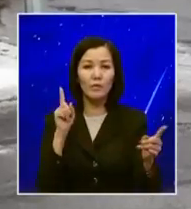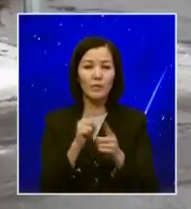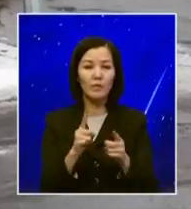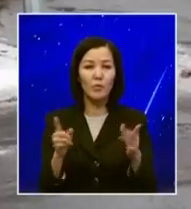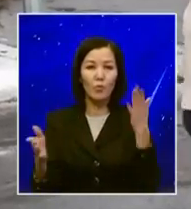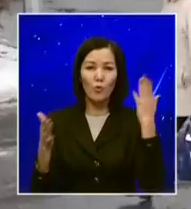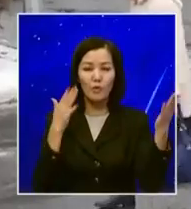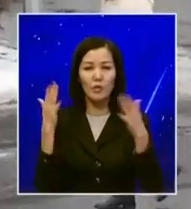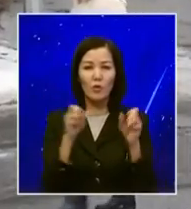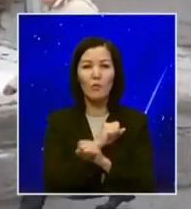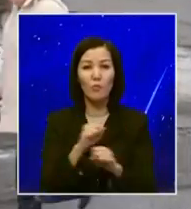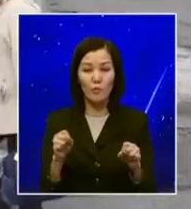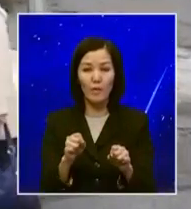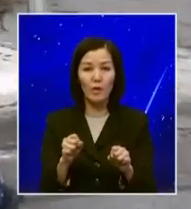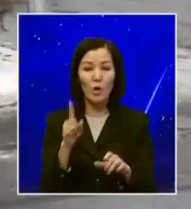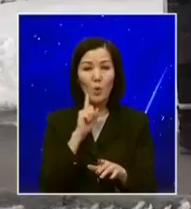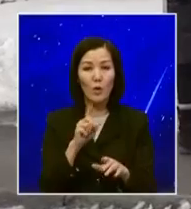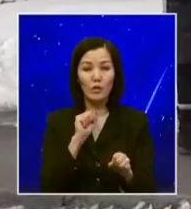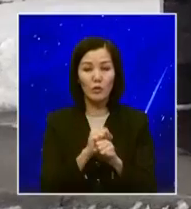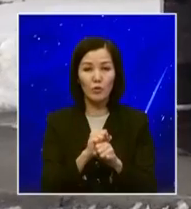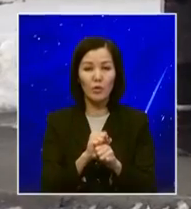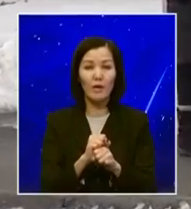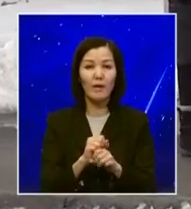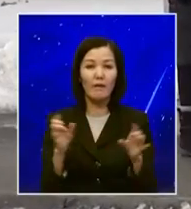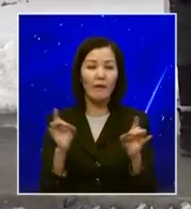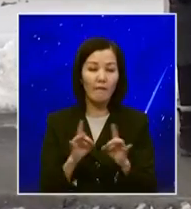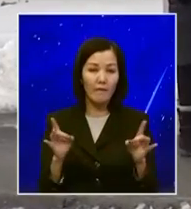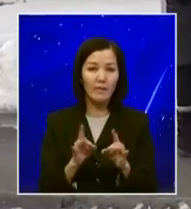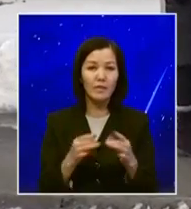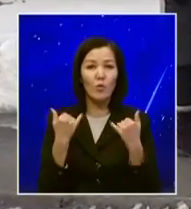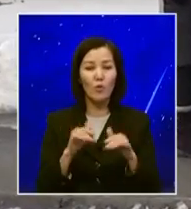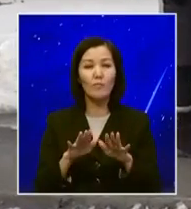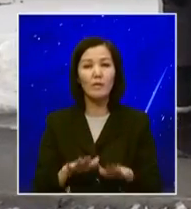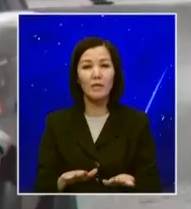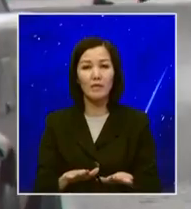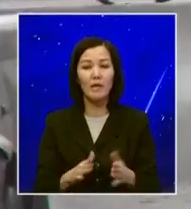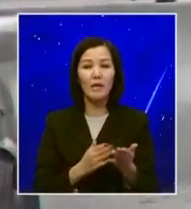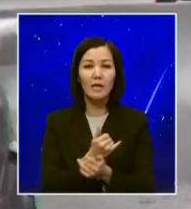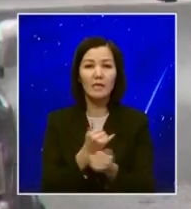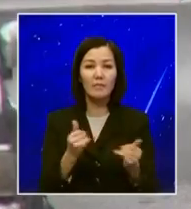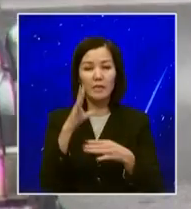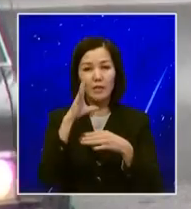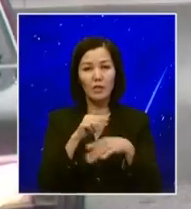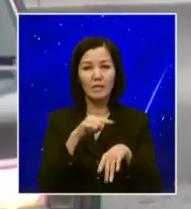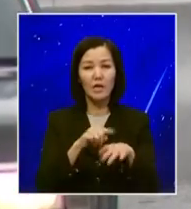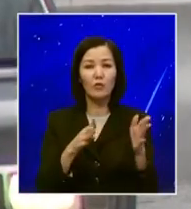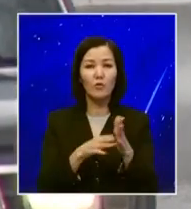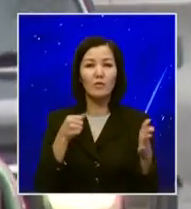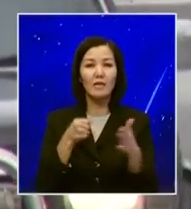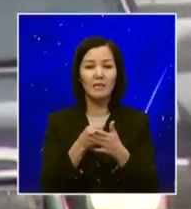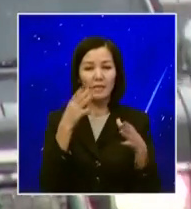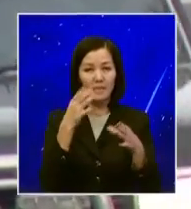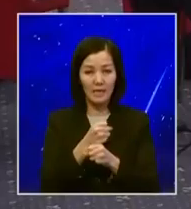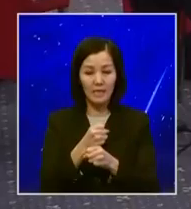сауық құруды әзірге доғара тұрған абзал. Кафе, ресторандар, қоғамдық тамақтану орындарының қызметі де кешкі сағат 9-ға дейін